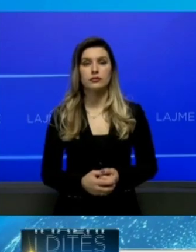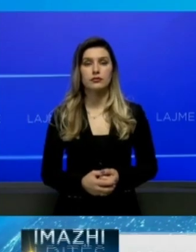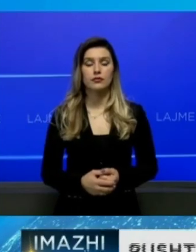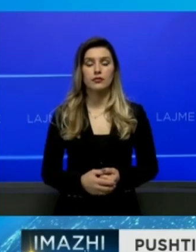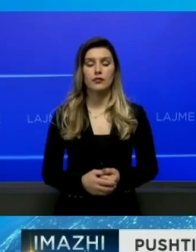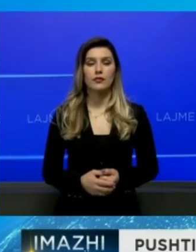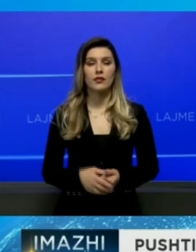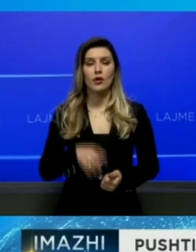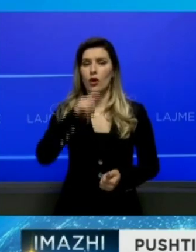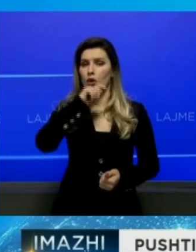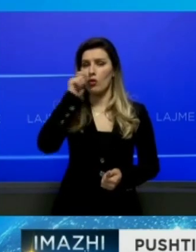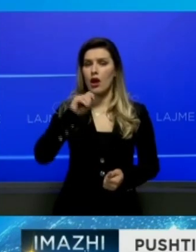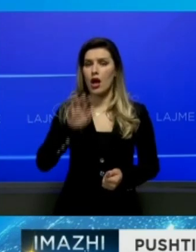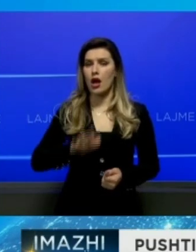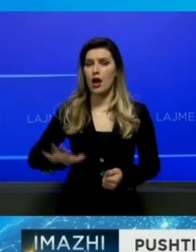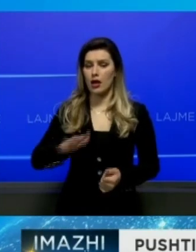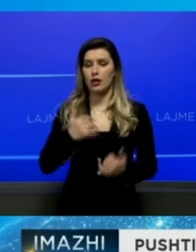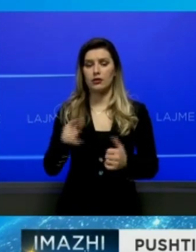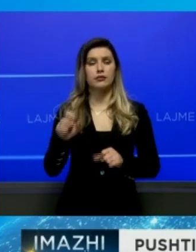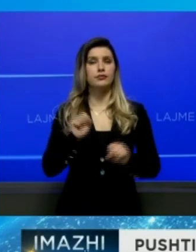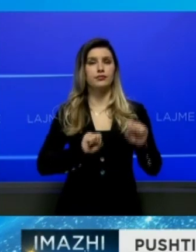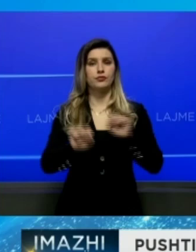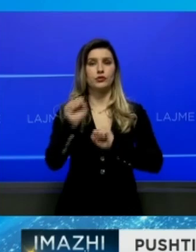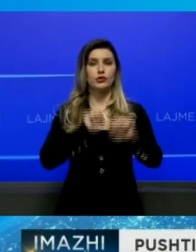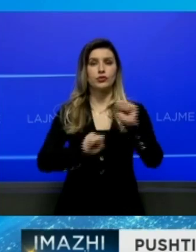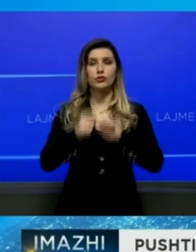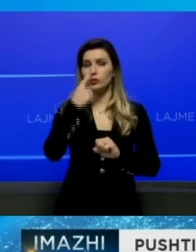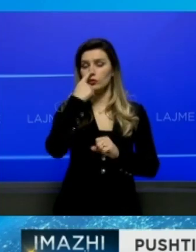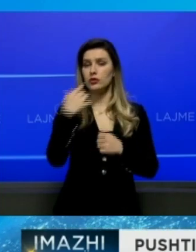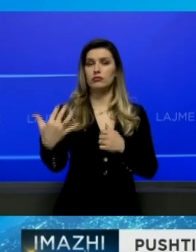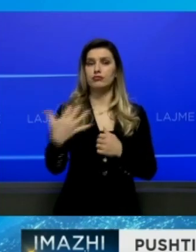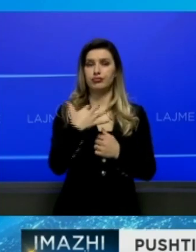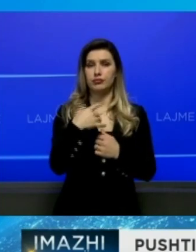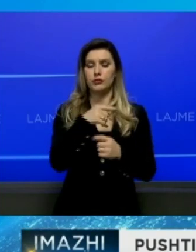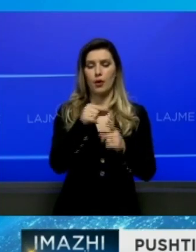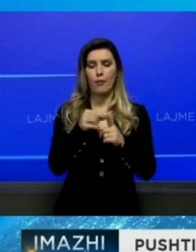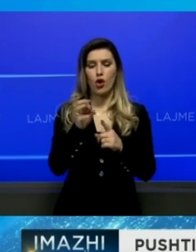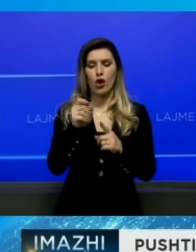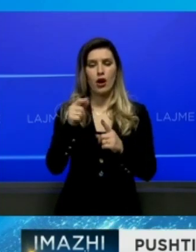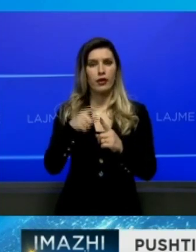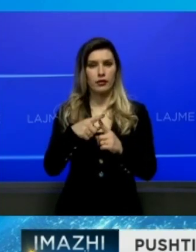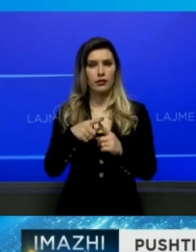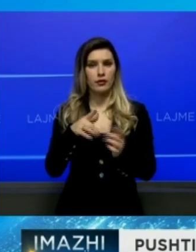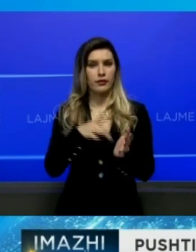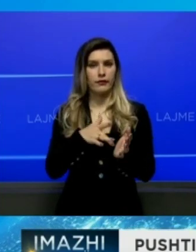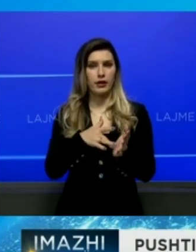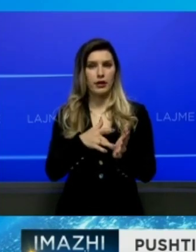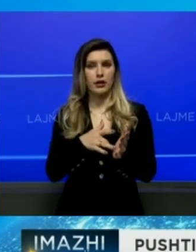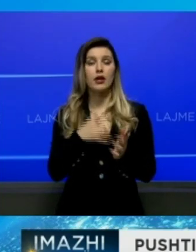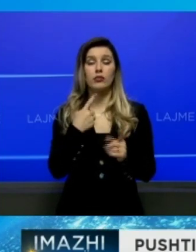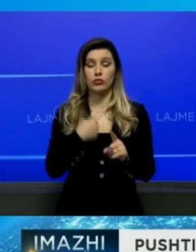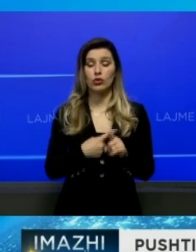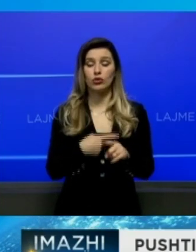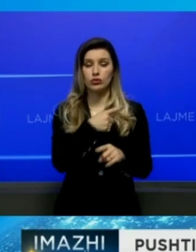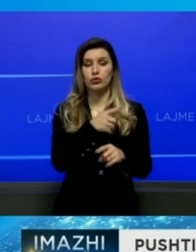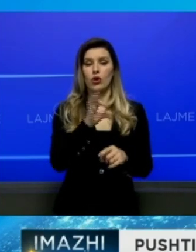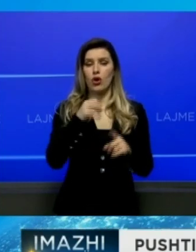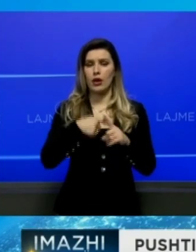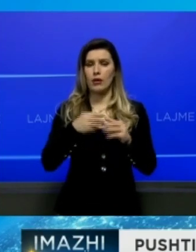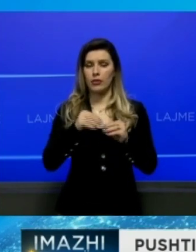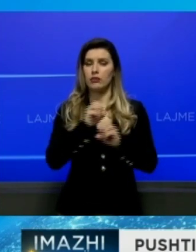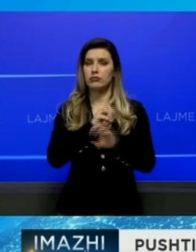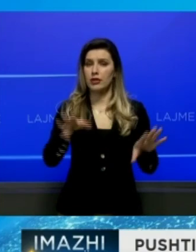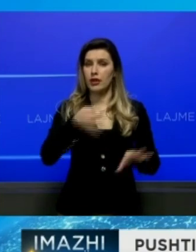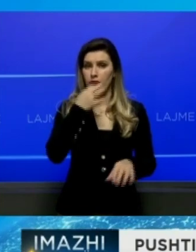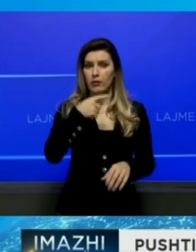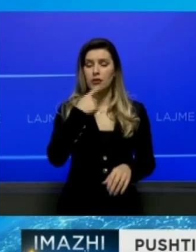Forcat ukrainase po u rezistojnë sulmeve ruse në qytetin Port Mariupolit. Ndërko, OKB raporton se më shumë se